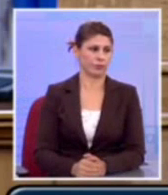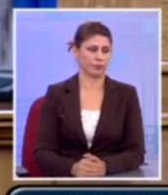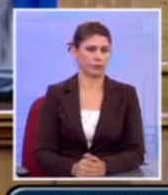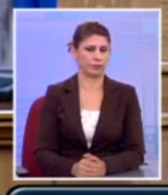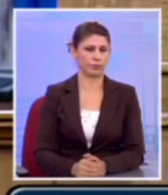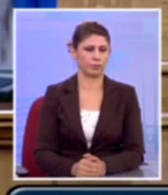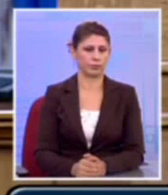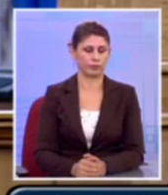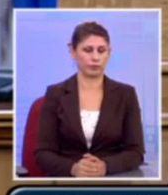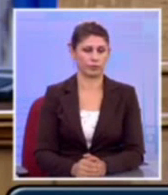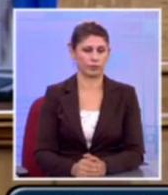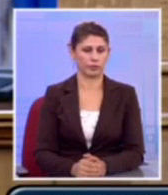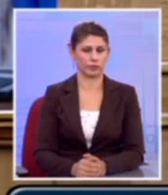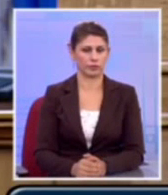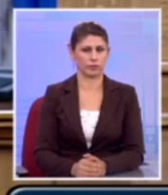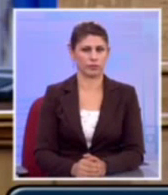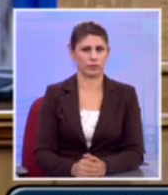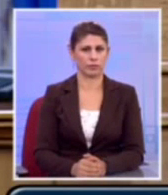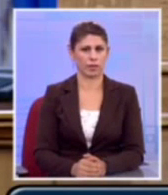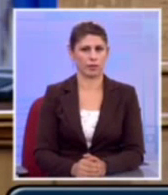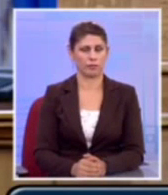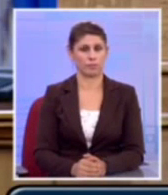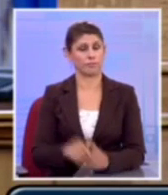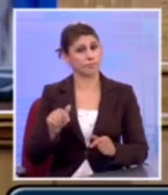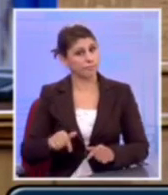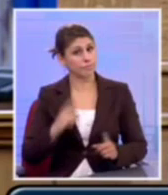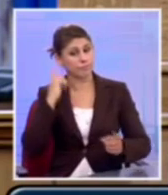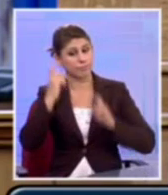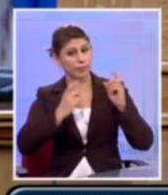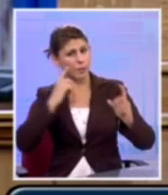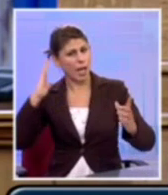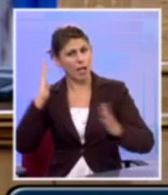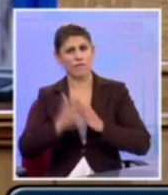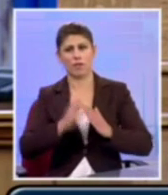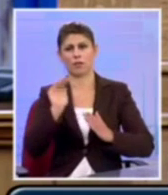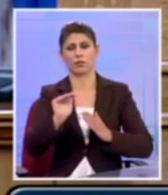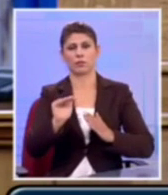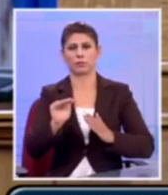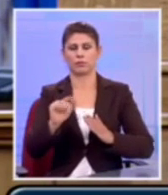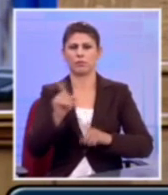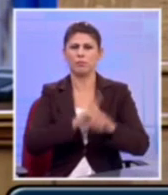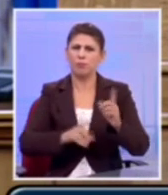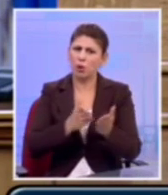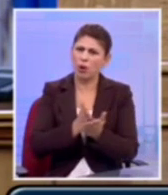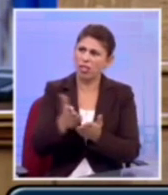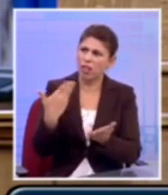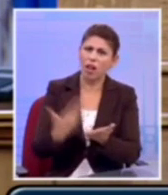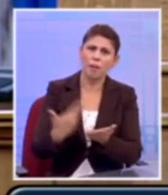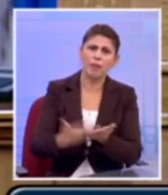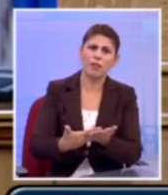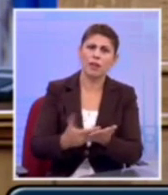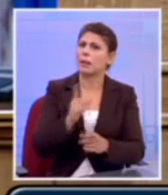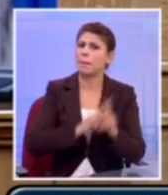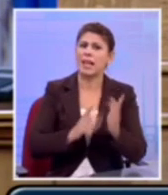Τίθεται λοιπόν ευθέως το ερώτημα, με ποιο ηθικό επιχείρημα, με ποια